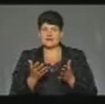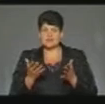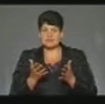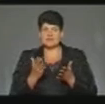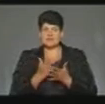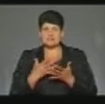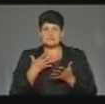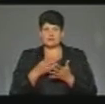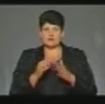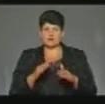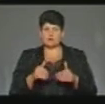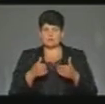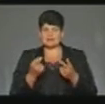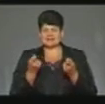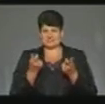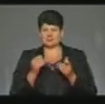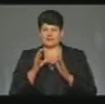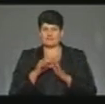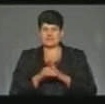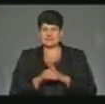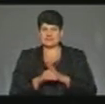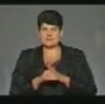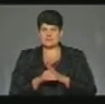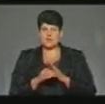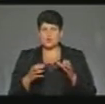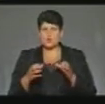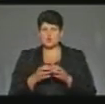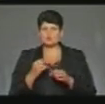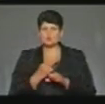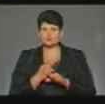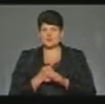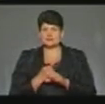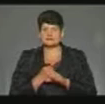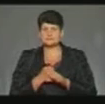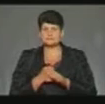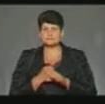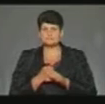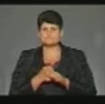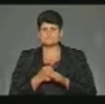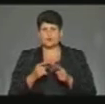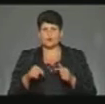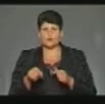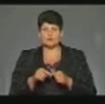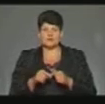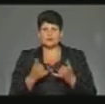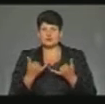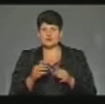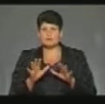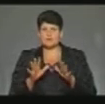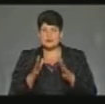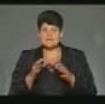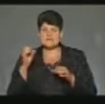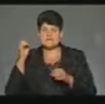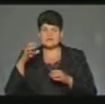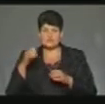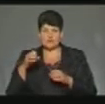свої пропозиції трішки внесли, і гуртом зробили такий, як то кажуть, коло. На даний момент світлофори,